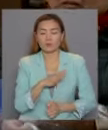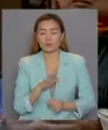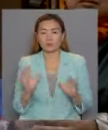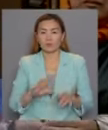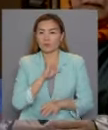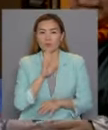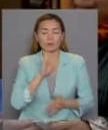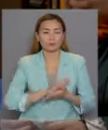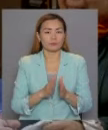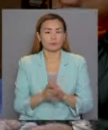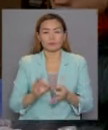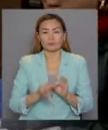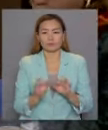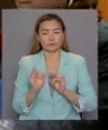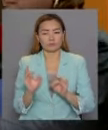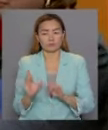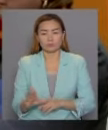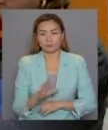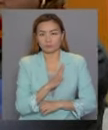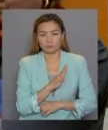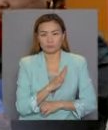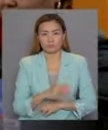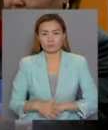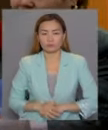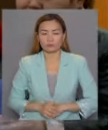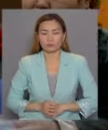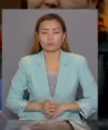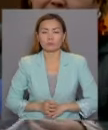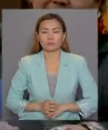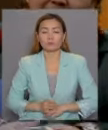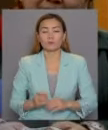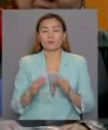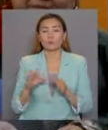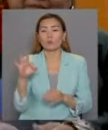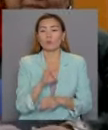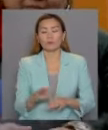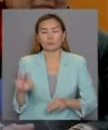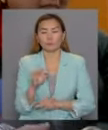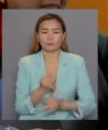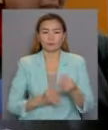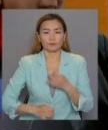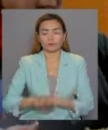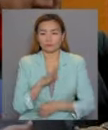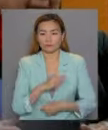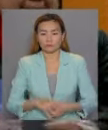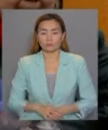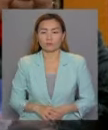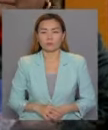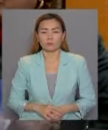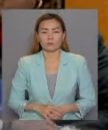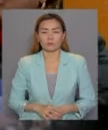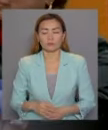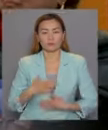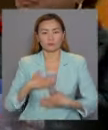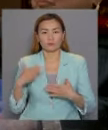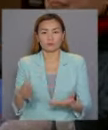анамның жағдайын түсіндіріп, осындай үй мәселесін қозғаған болатынбыз. Ол кісілерге Алла разы болсын.